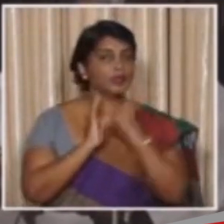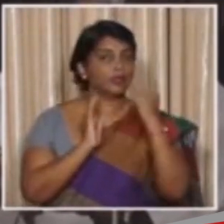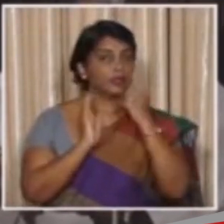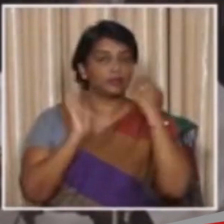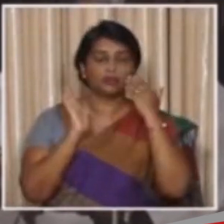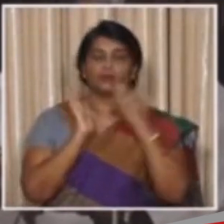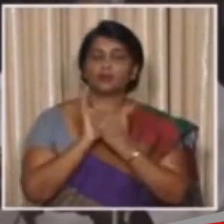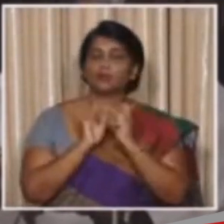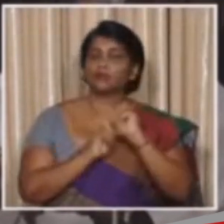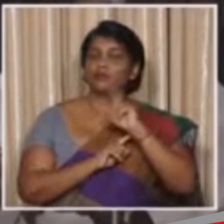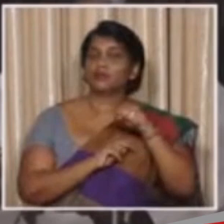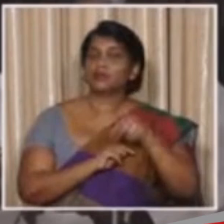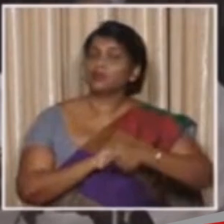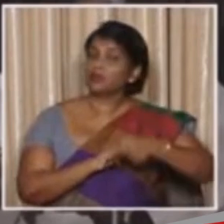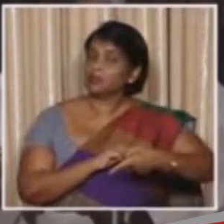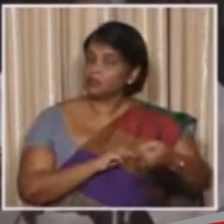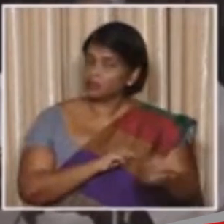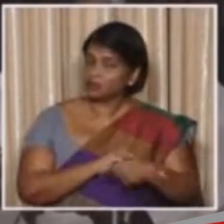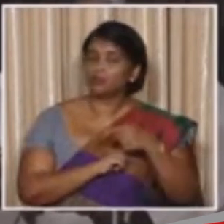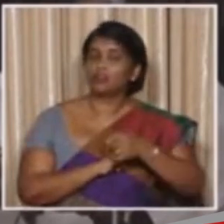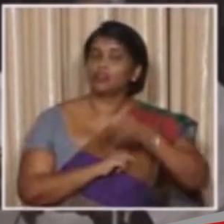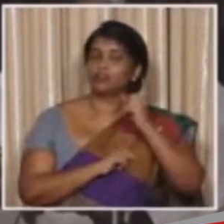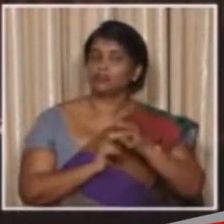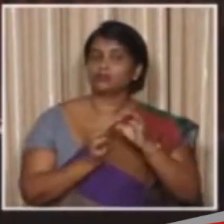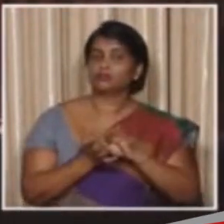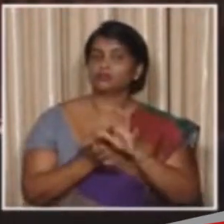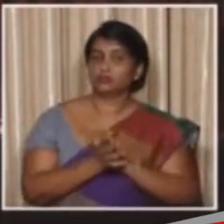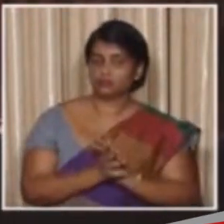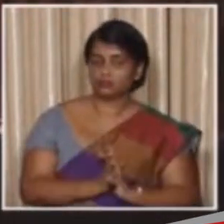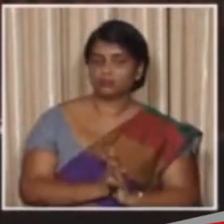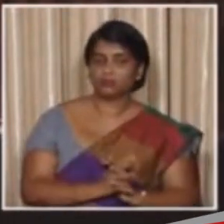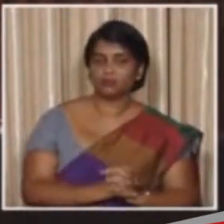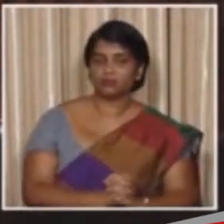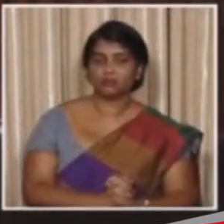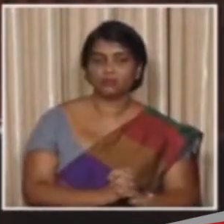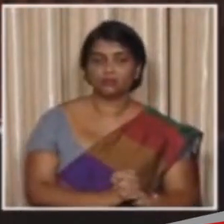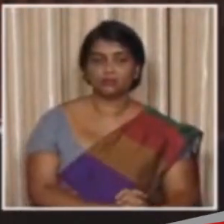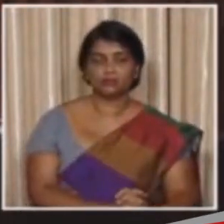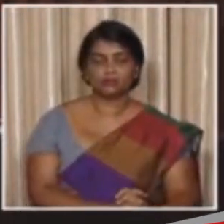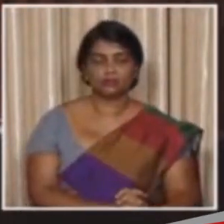යෝජනාවද පාර්ලිමේන්තු විසින් අද දිනම අනුමත කළ යුතුය.